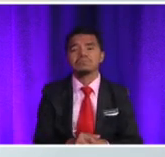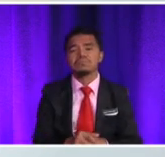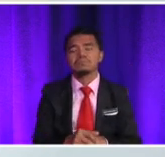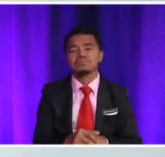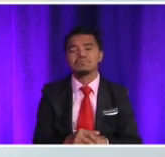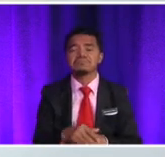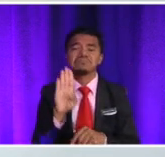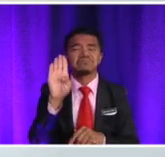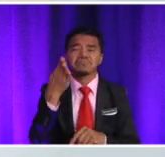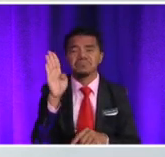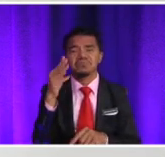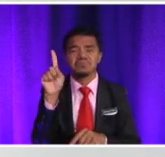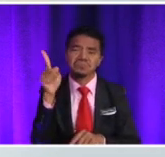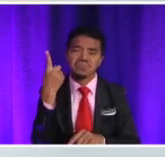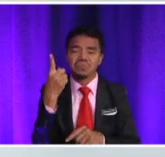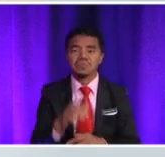menarik